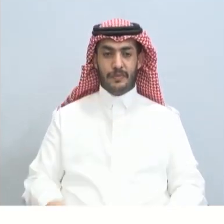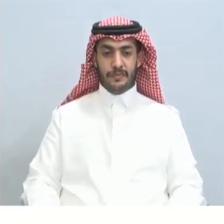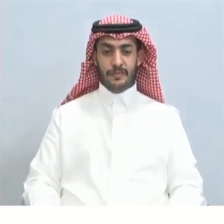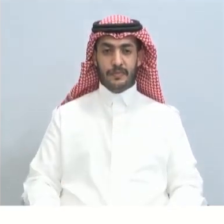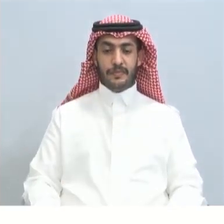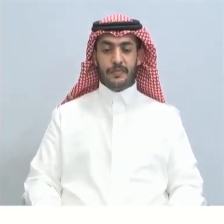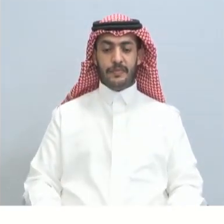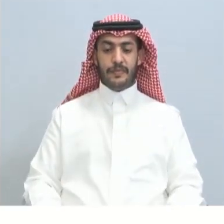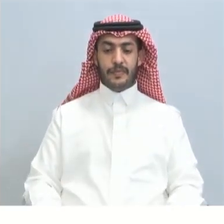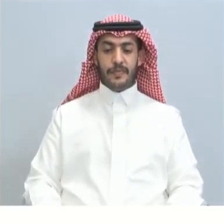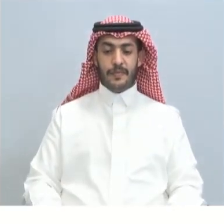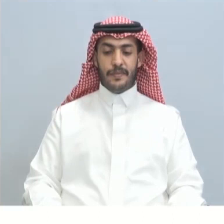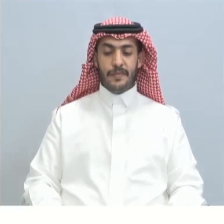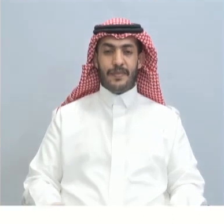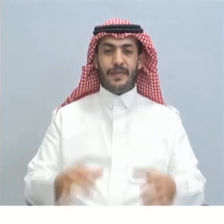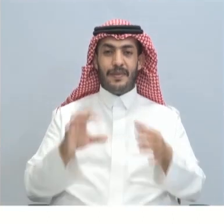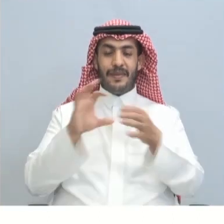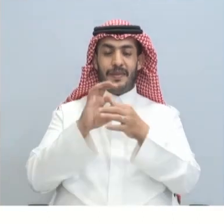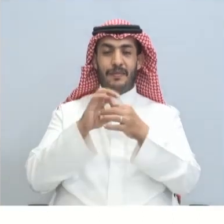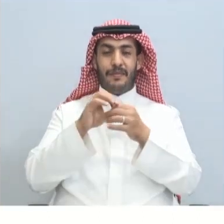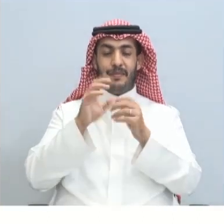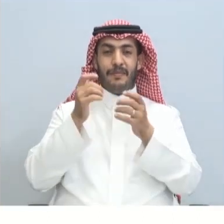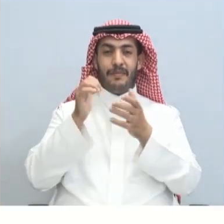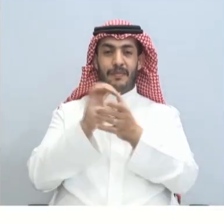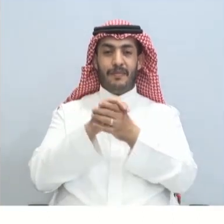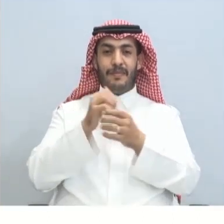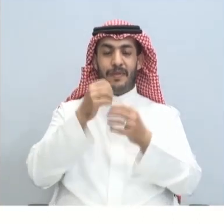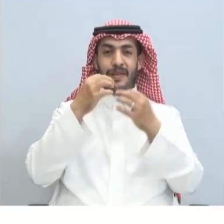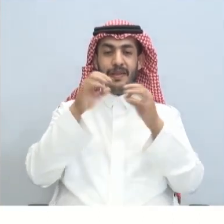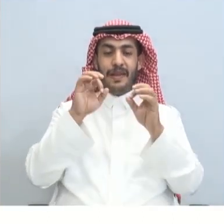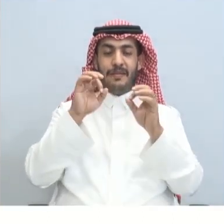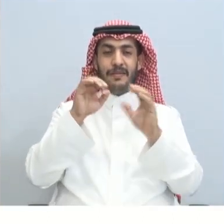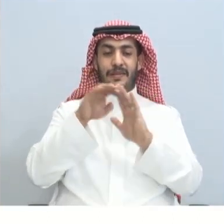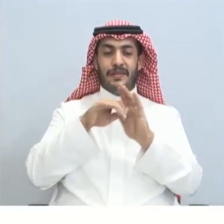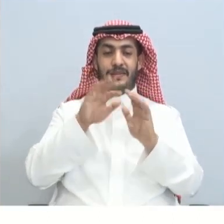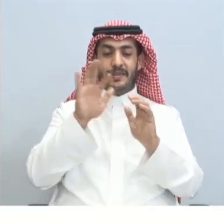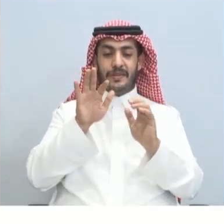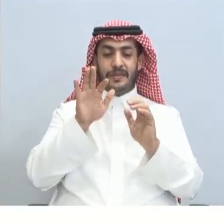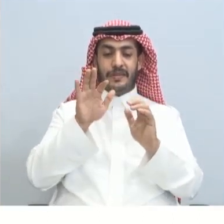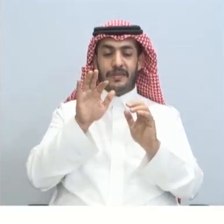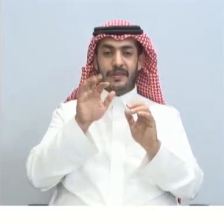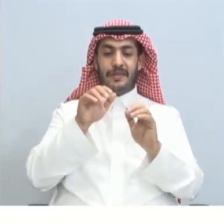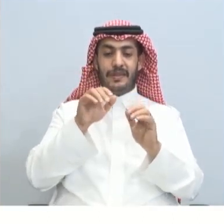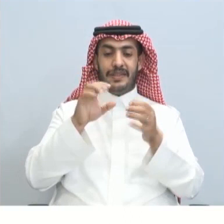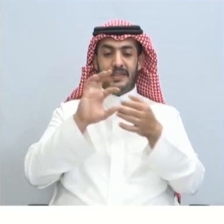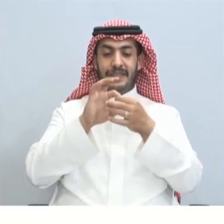معنا وتتحد اهرامات السيليكا بعضها مع بعض على شكل